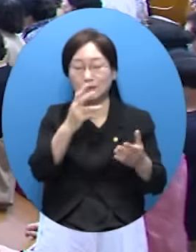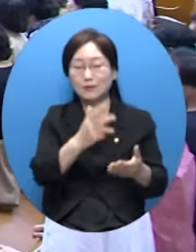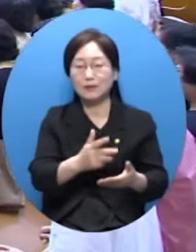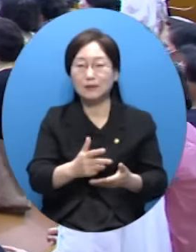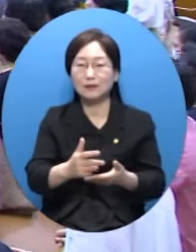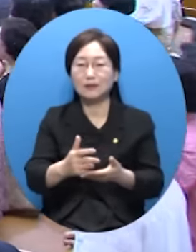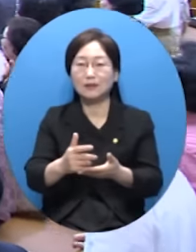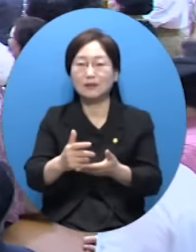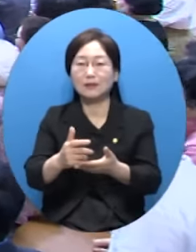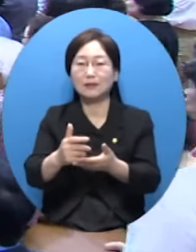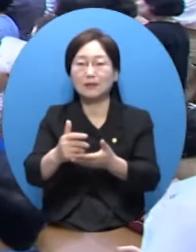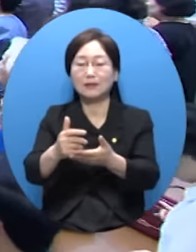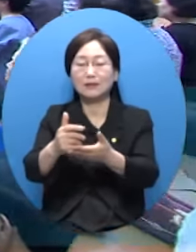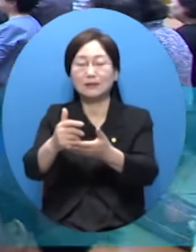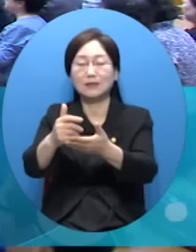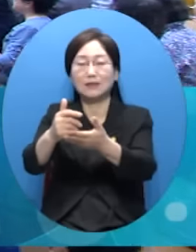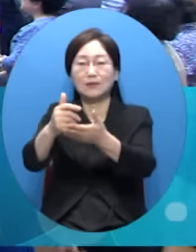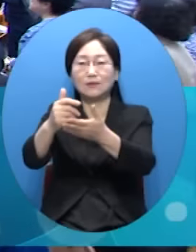주님의